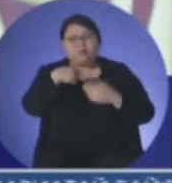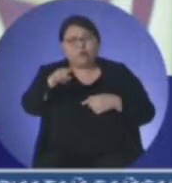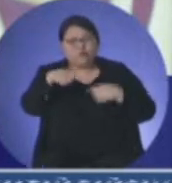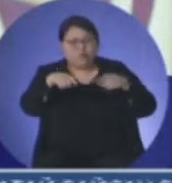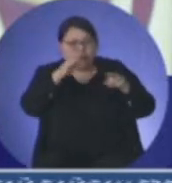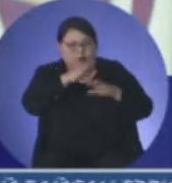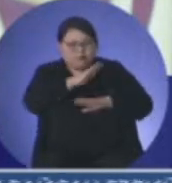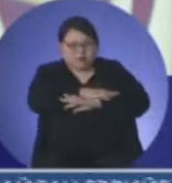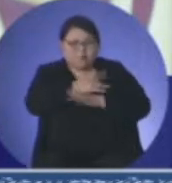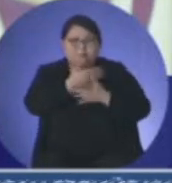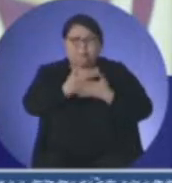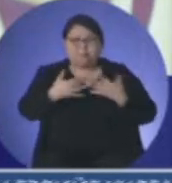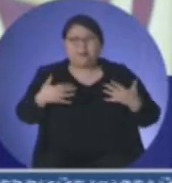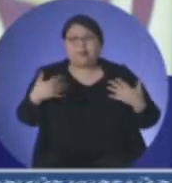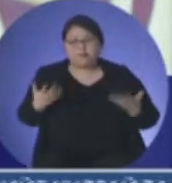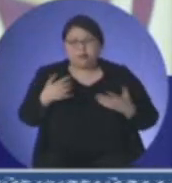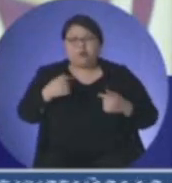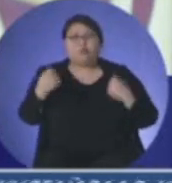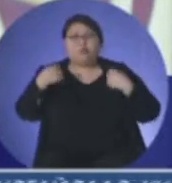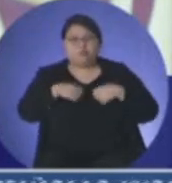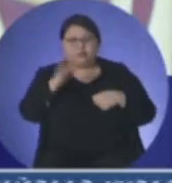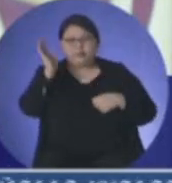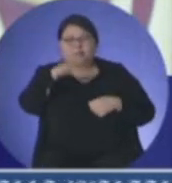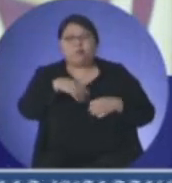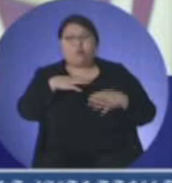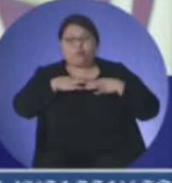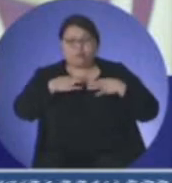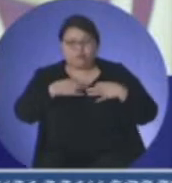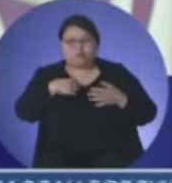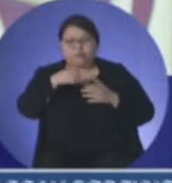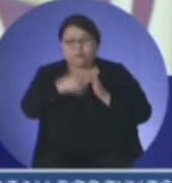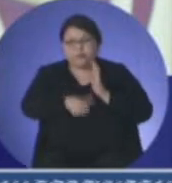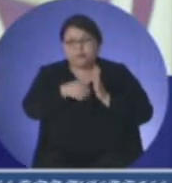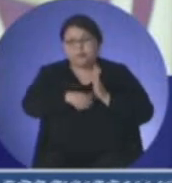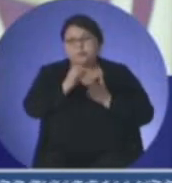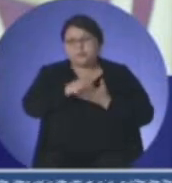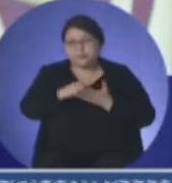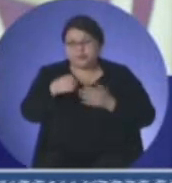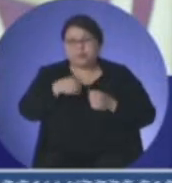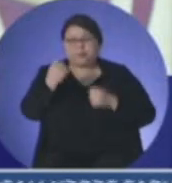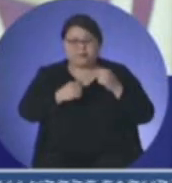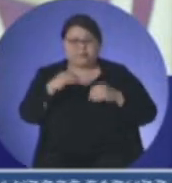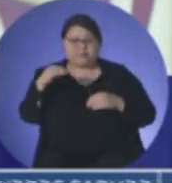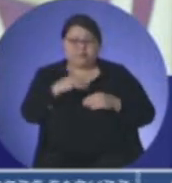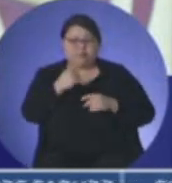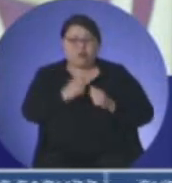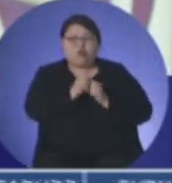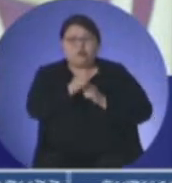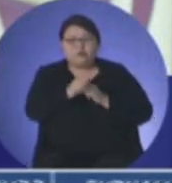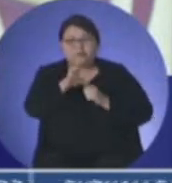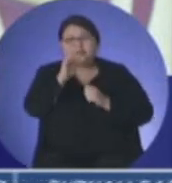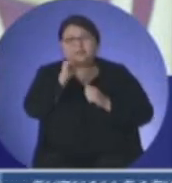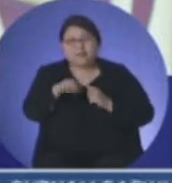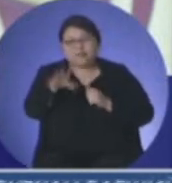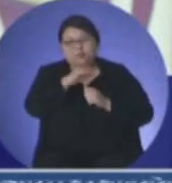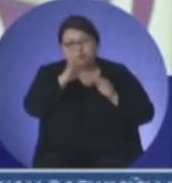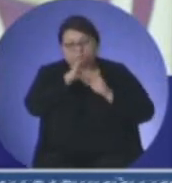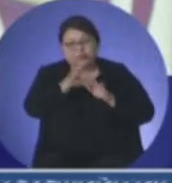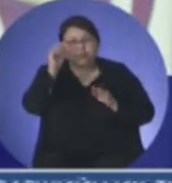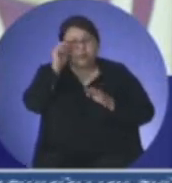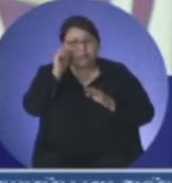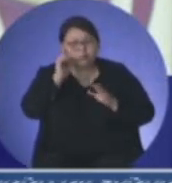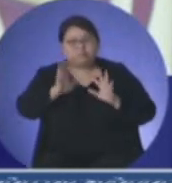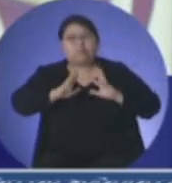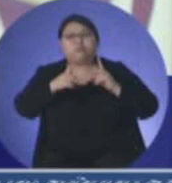хичээлийн хэрэглээг нь, тэр өмсөд явах хувцсыг, сурах хичгийг нь, унааны зардлыг нь яаж тэр хүүхдүүдийг сурч